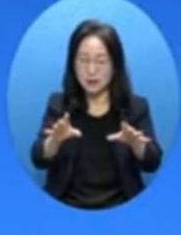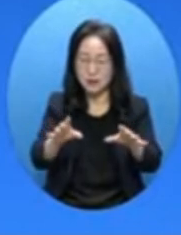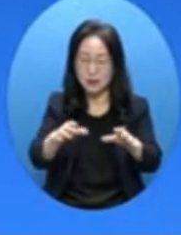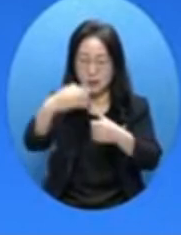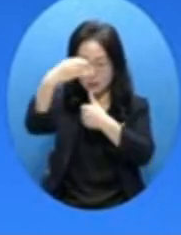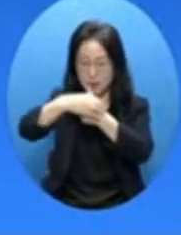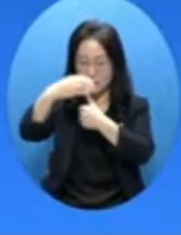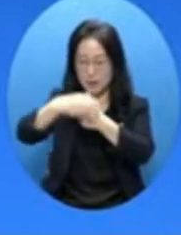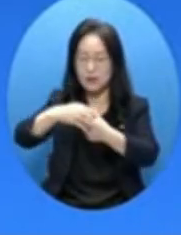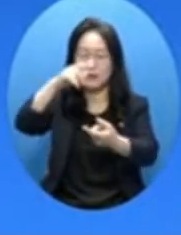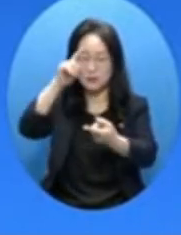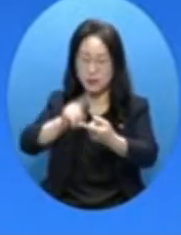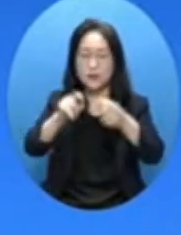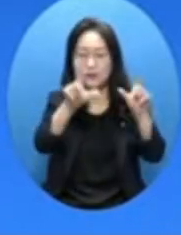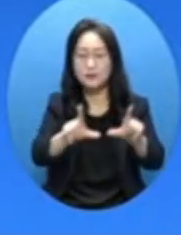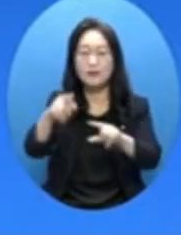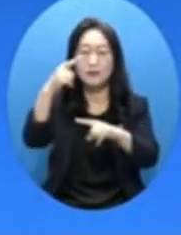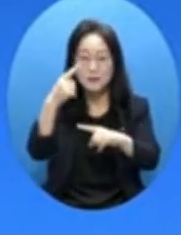살다가